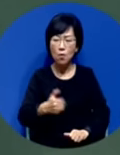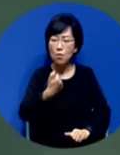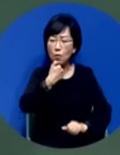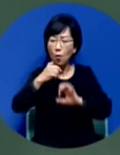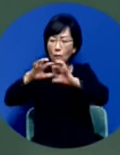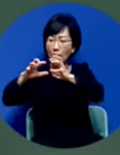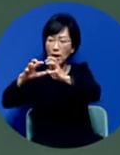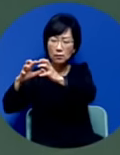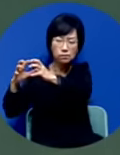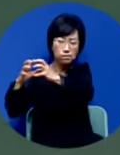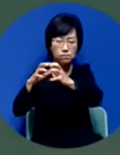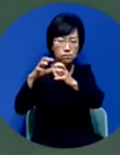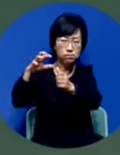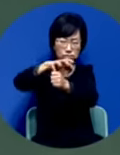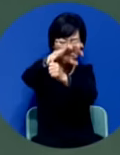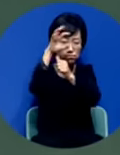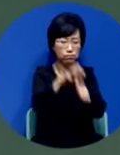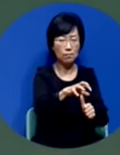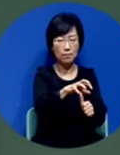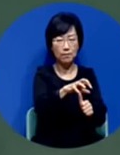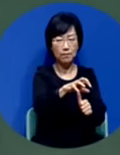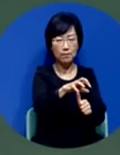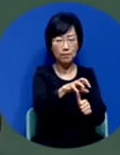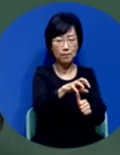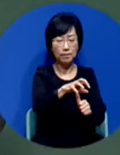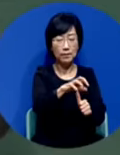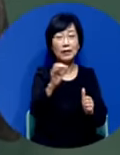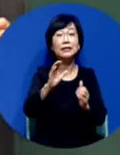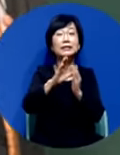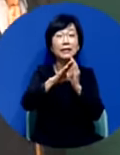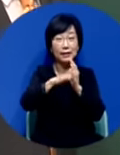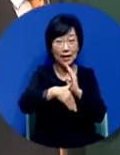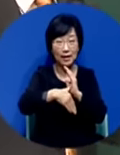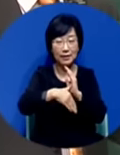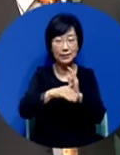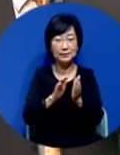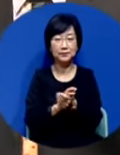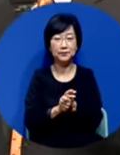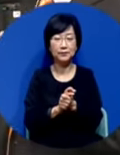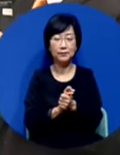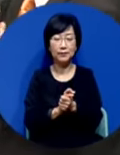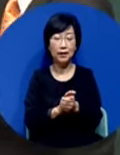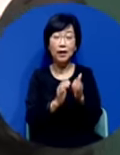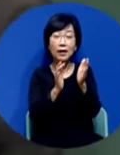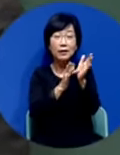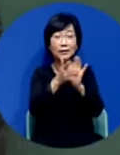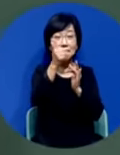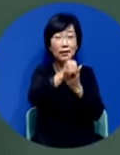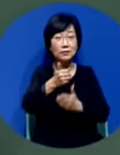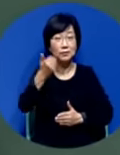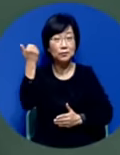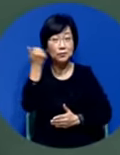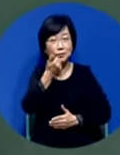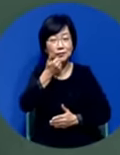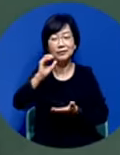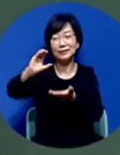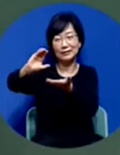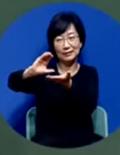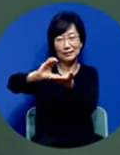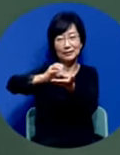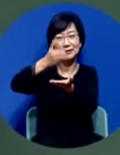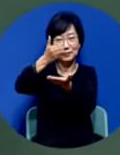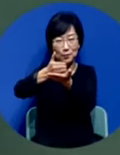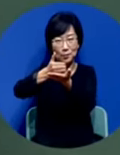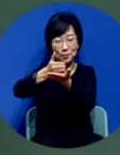되버렸어요. 他们成了罗马的属国。 그때 설명합니다. 这个时候做了说明。 예수가 그리스도다. 예수是基督。